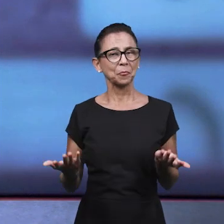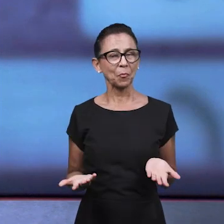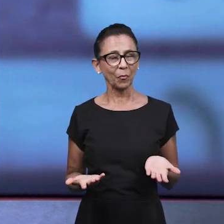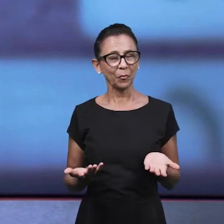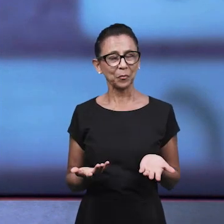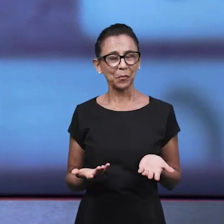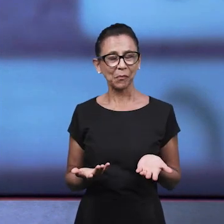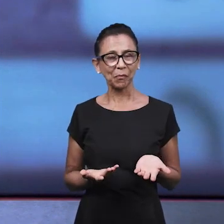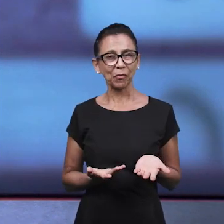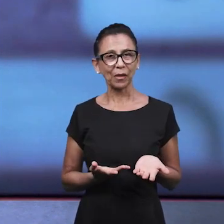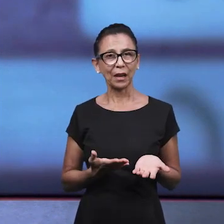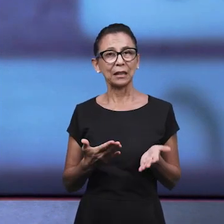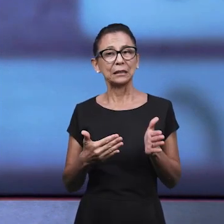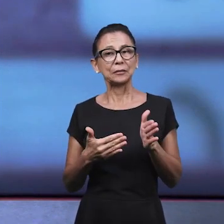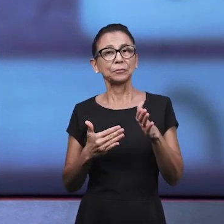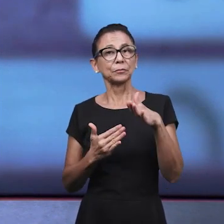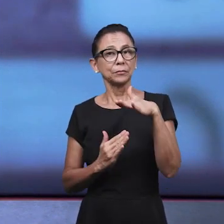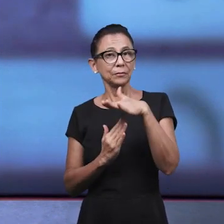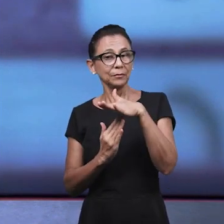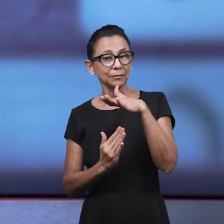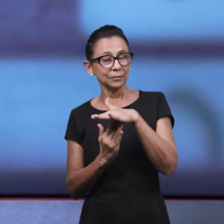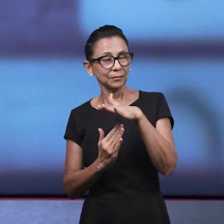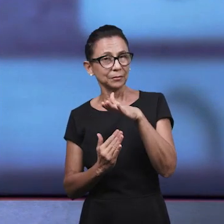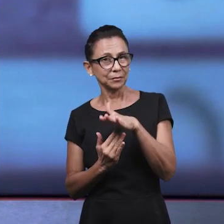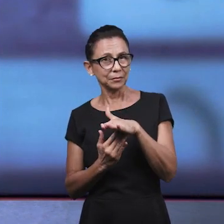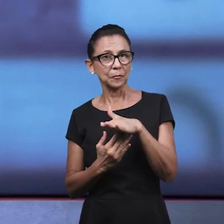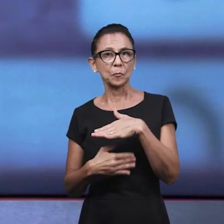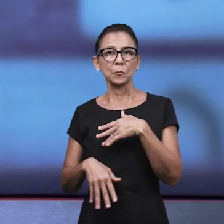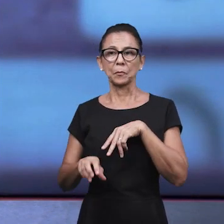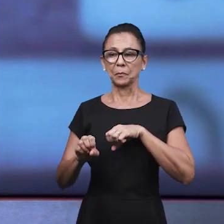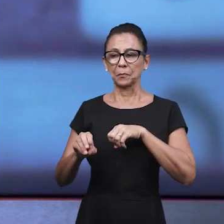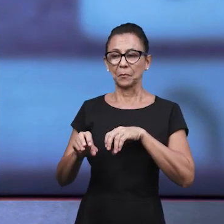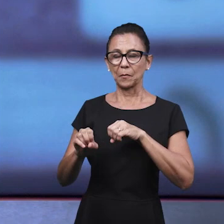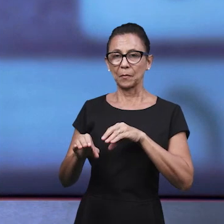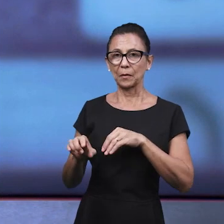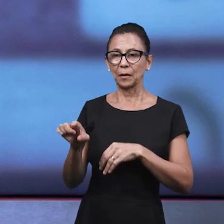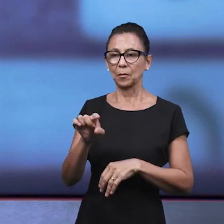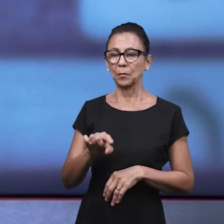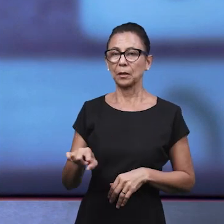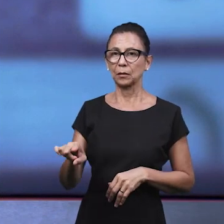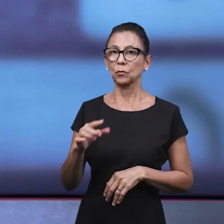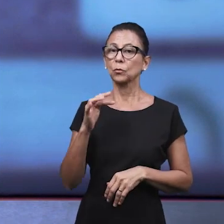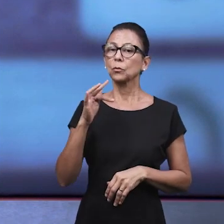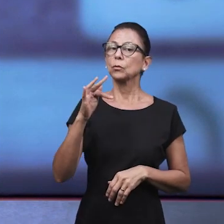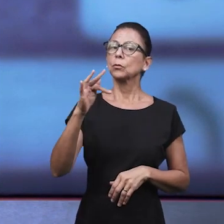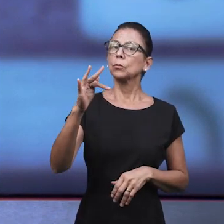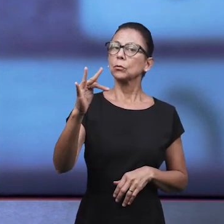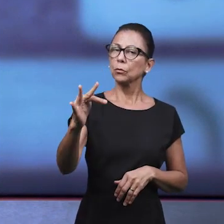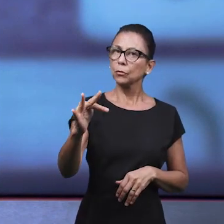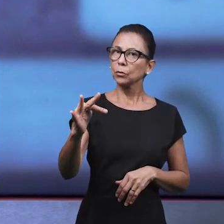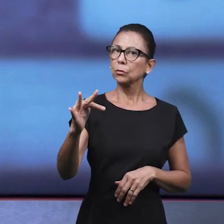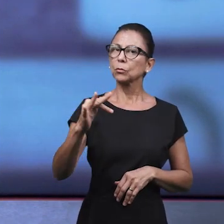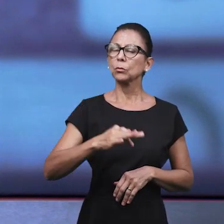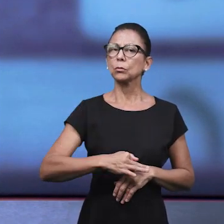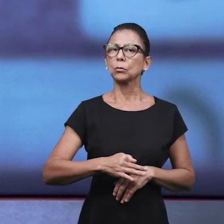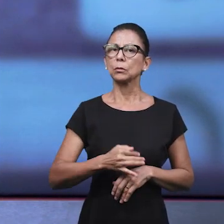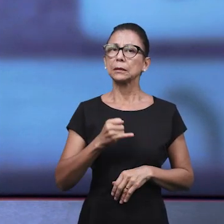savoir dire non est directement lié à donner limite, à préparer nos enfants pour